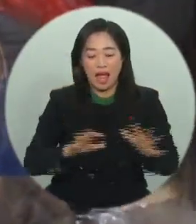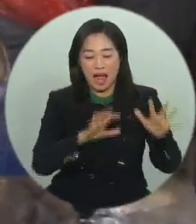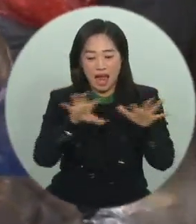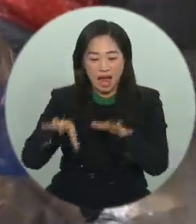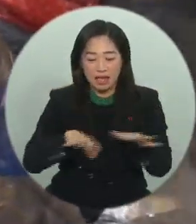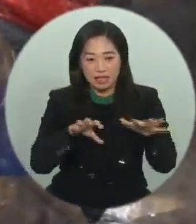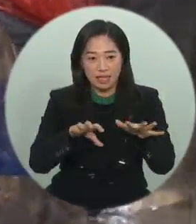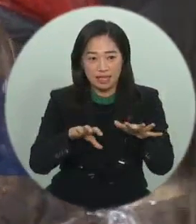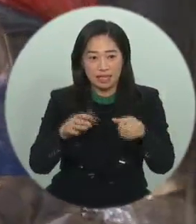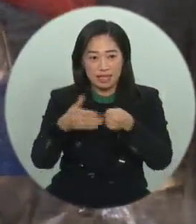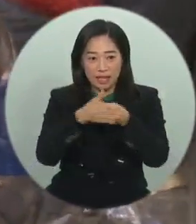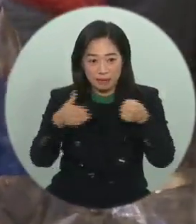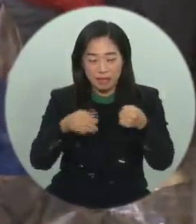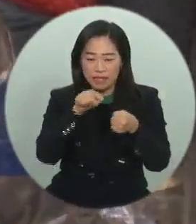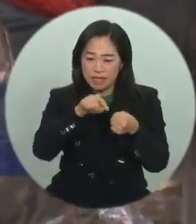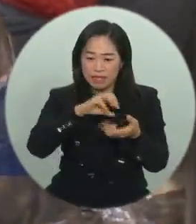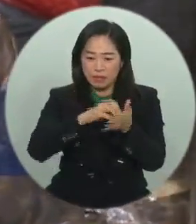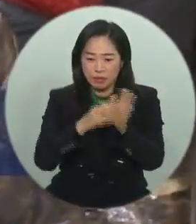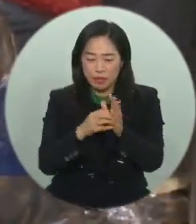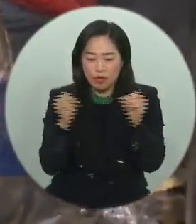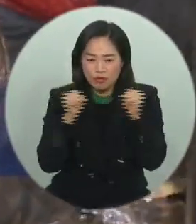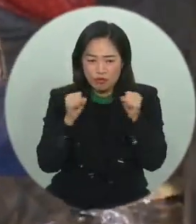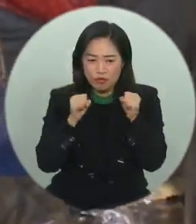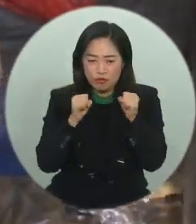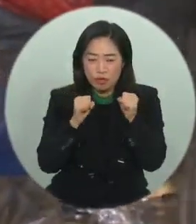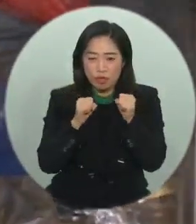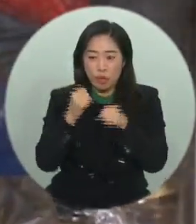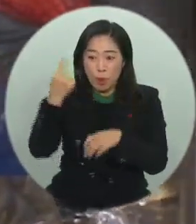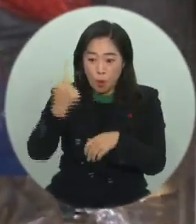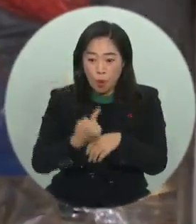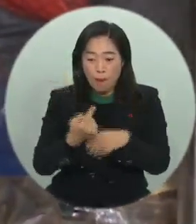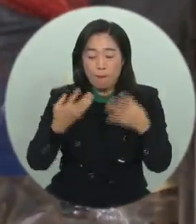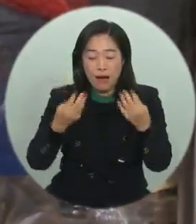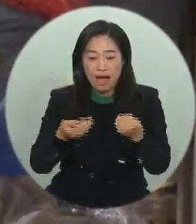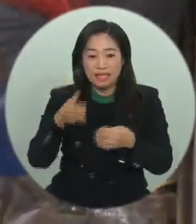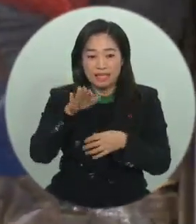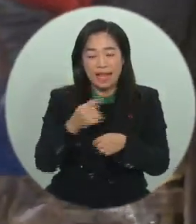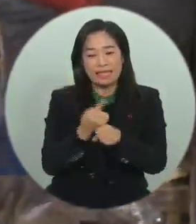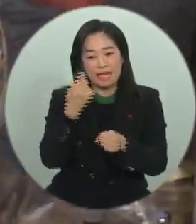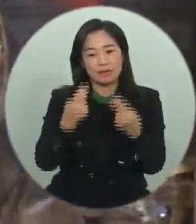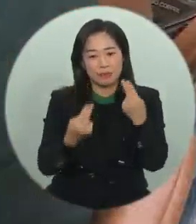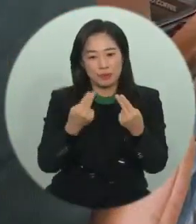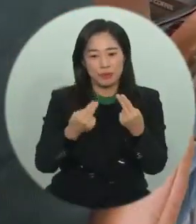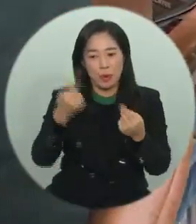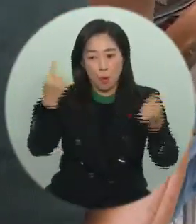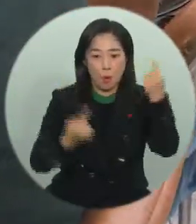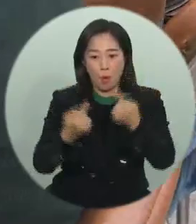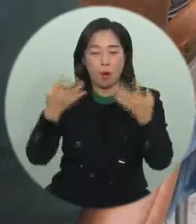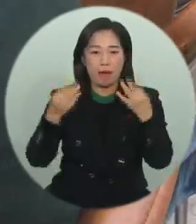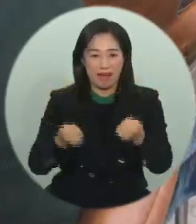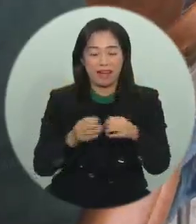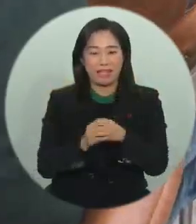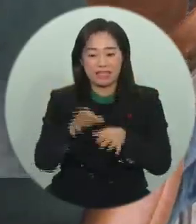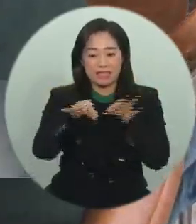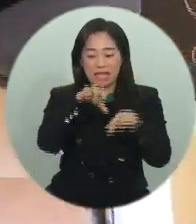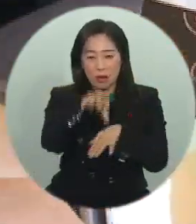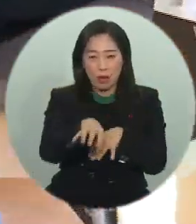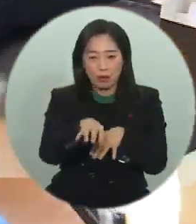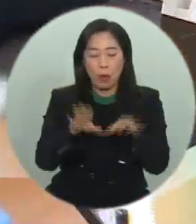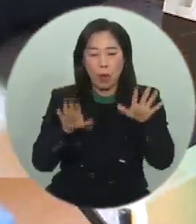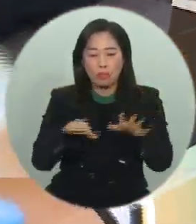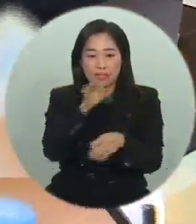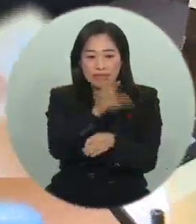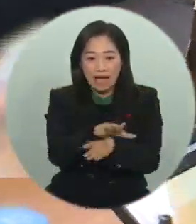원래 이맘때는 추워도 손님들이 좀 나오는 편이긴 한데 작년보다는 더 많이 나오고 계세요. 시장에서 당일